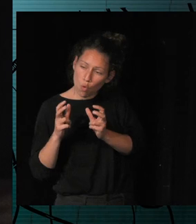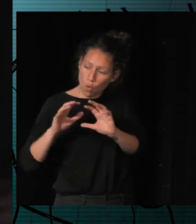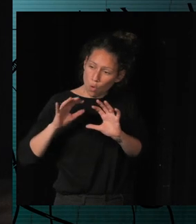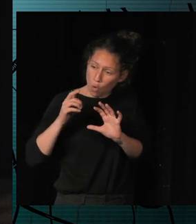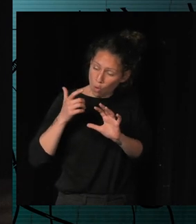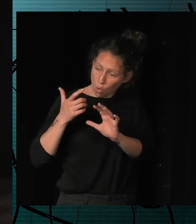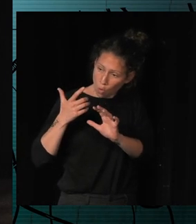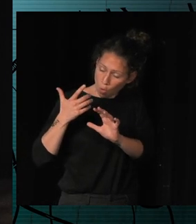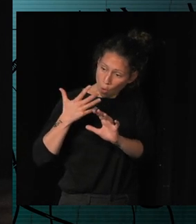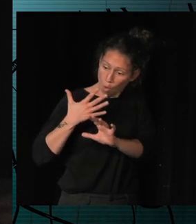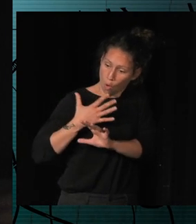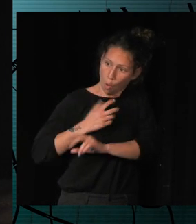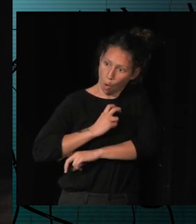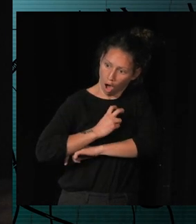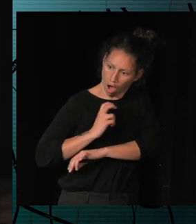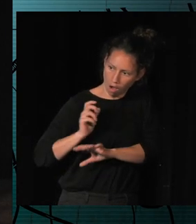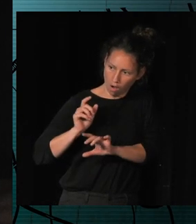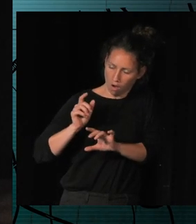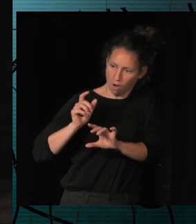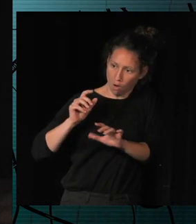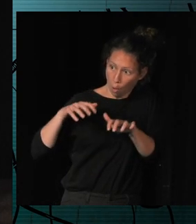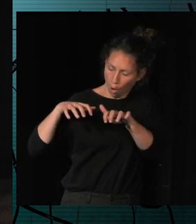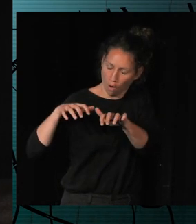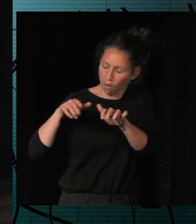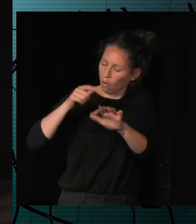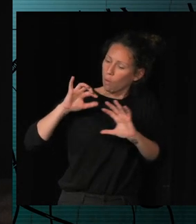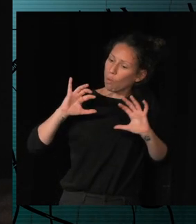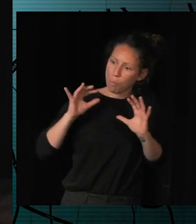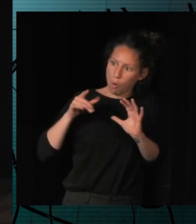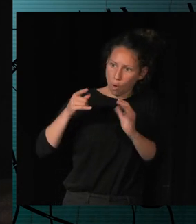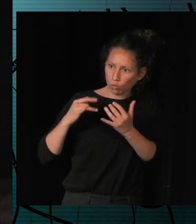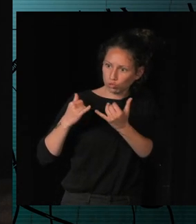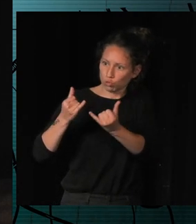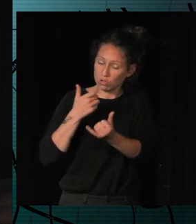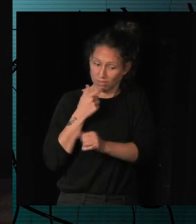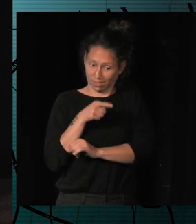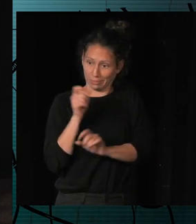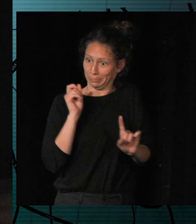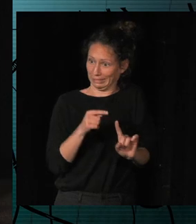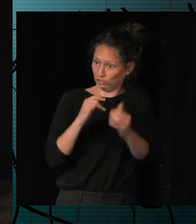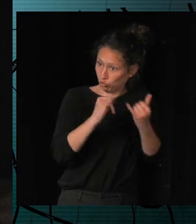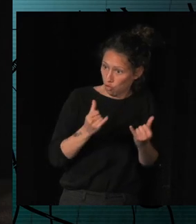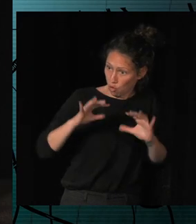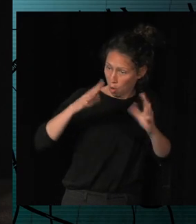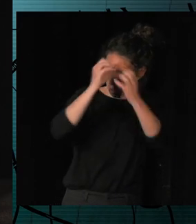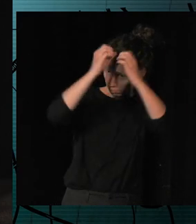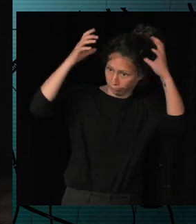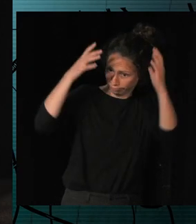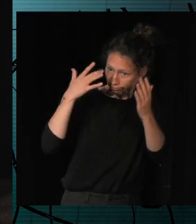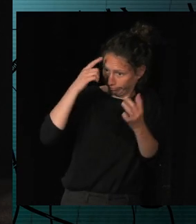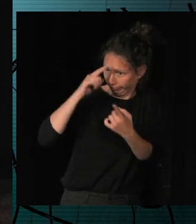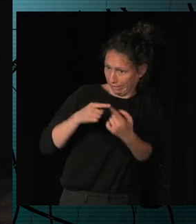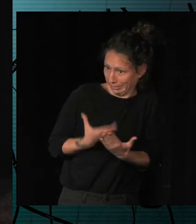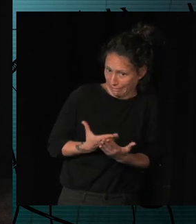des jeux d'horreur et comment vous percevez les jeux de Silent dans ce cadre là voilà merci merci